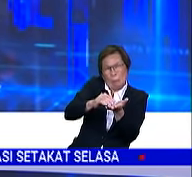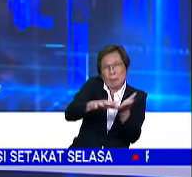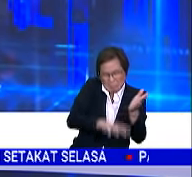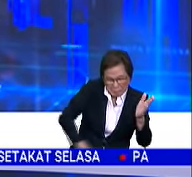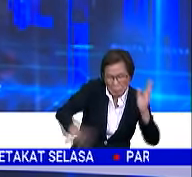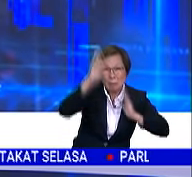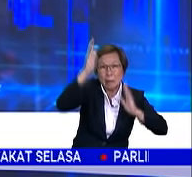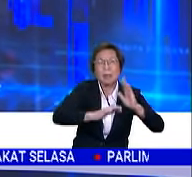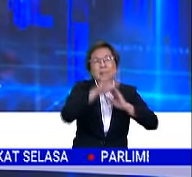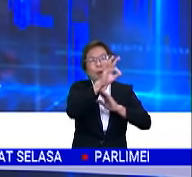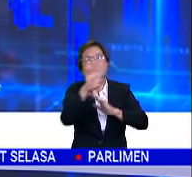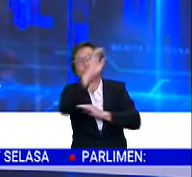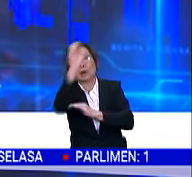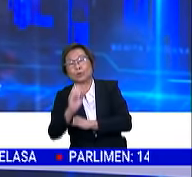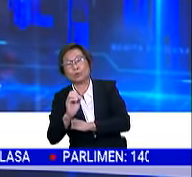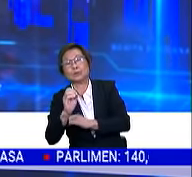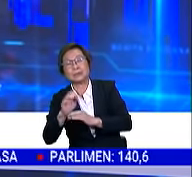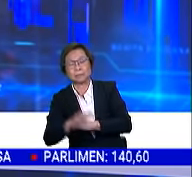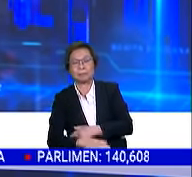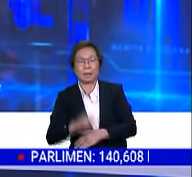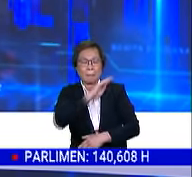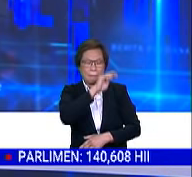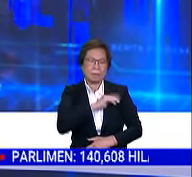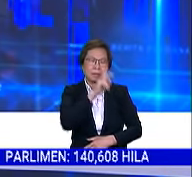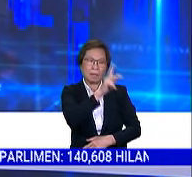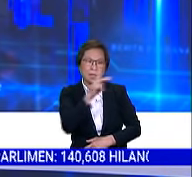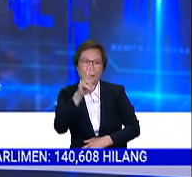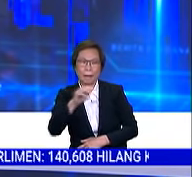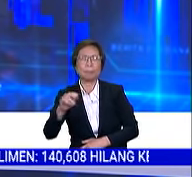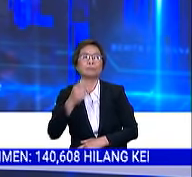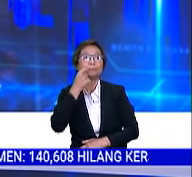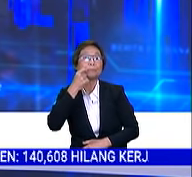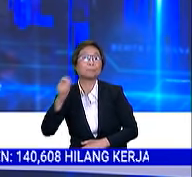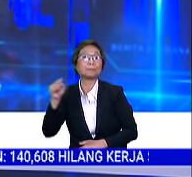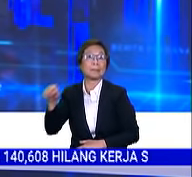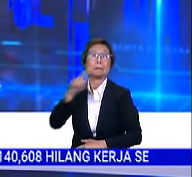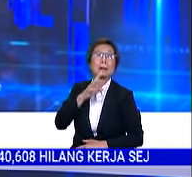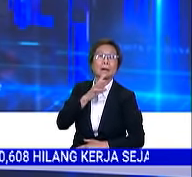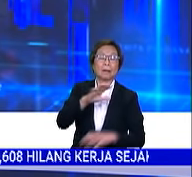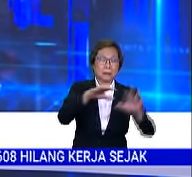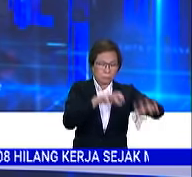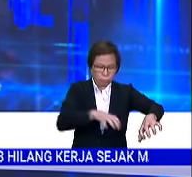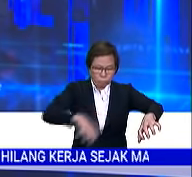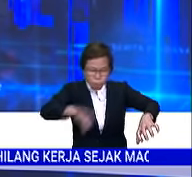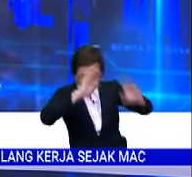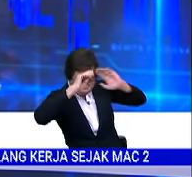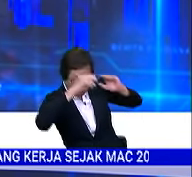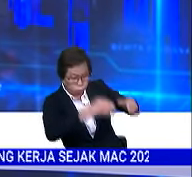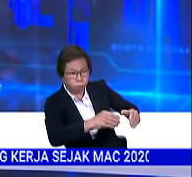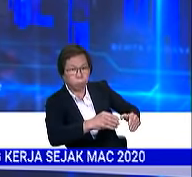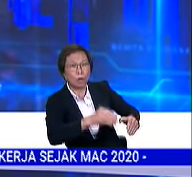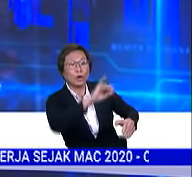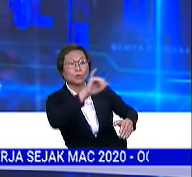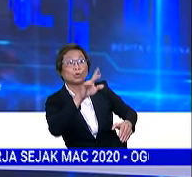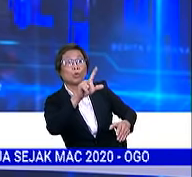nasional 94%. Menteri Komunikasi dan Multimedia Tan Sri Anwar Musa berkata, antara kawasan yang menjadi tumpuan ialah